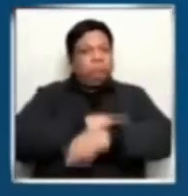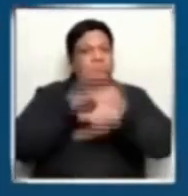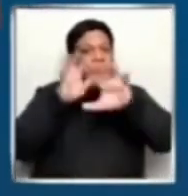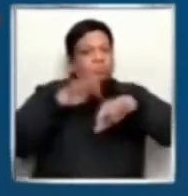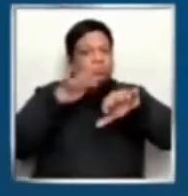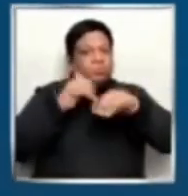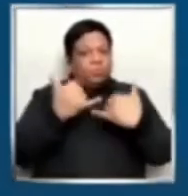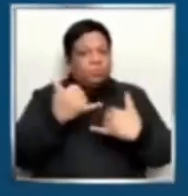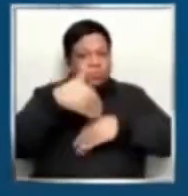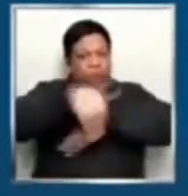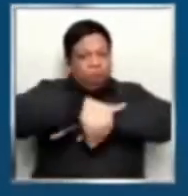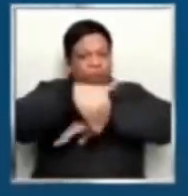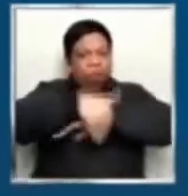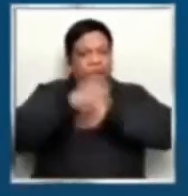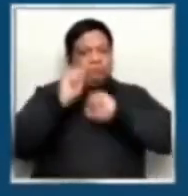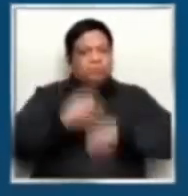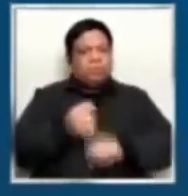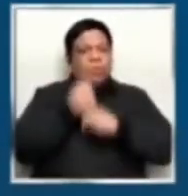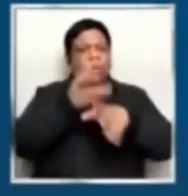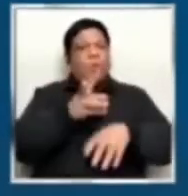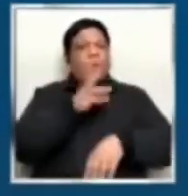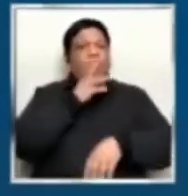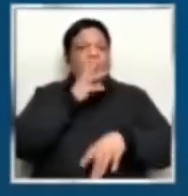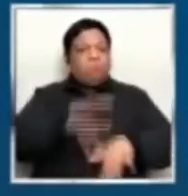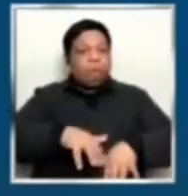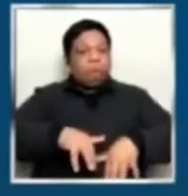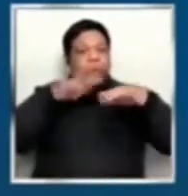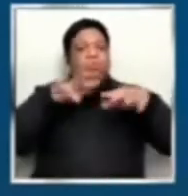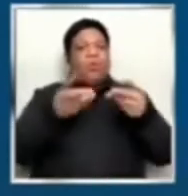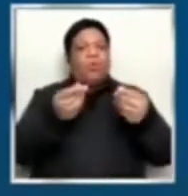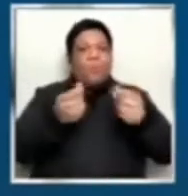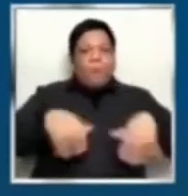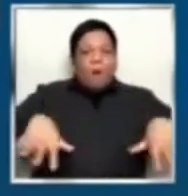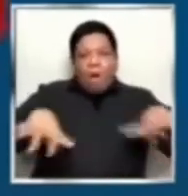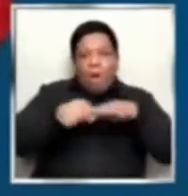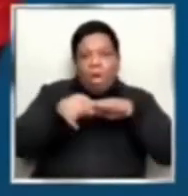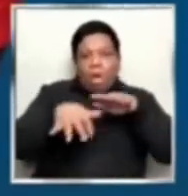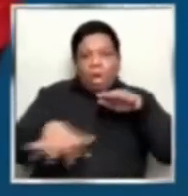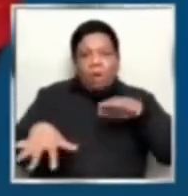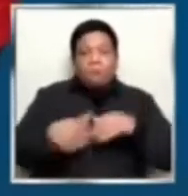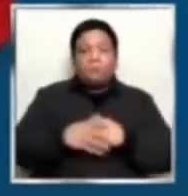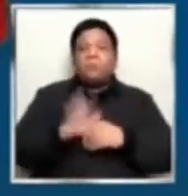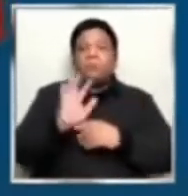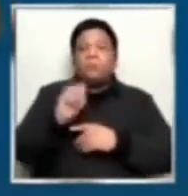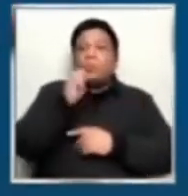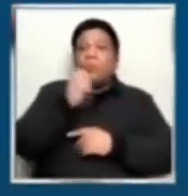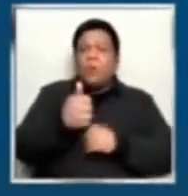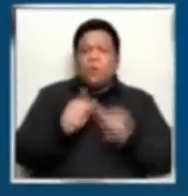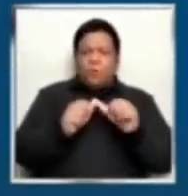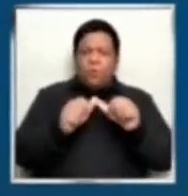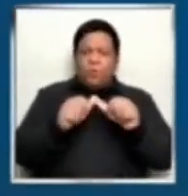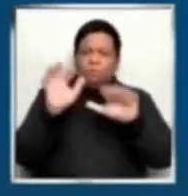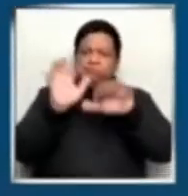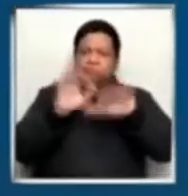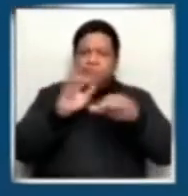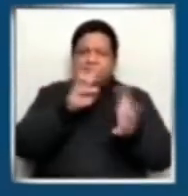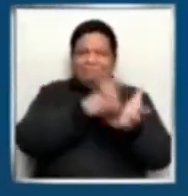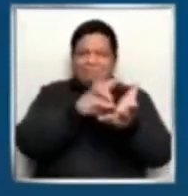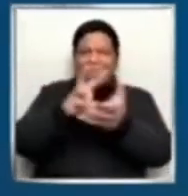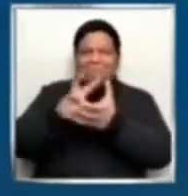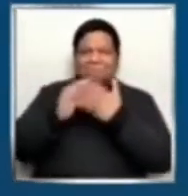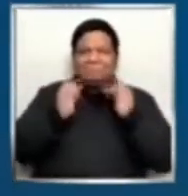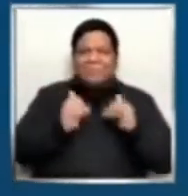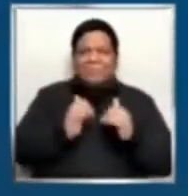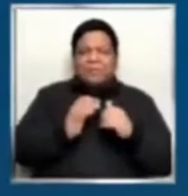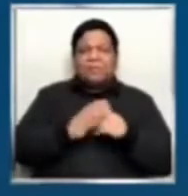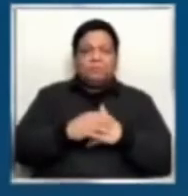baha at flash flood or landslide. Magtutuloy-tuloy naman ang ulan hanggang bukas dyan sa mga lugar na binanggit at asahan po mga ulan.